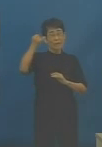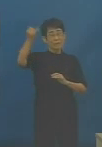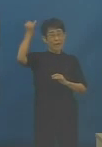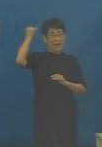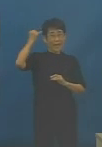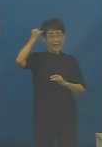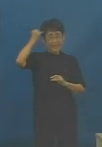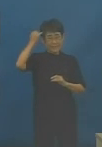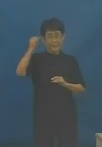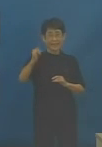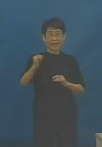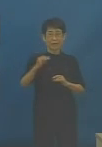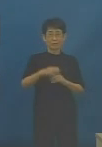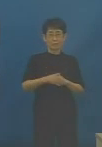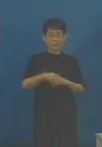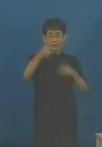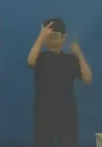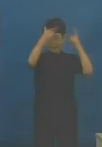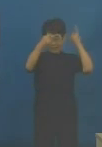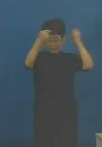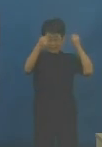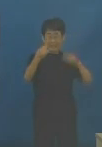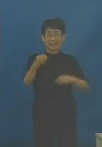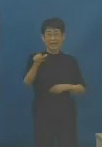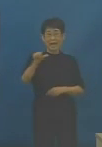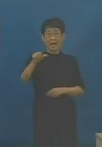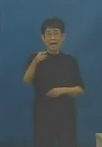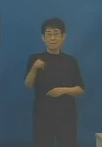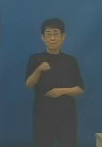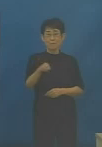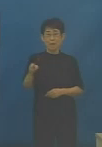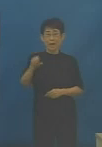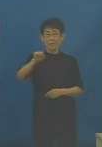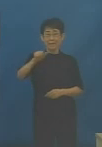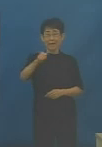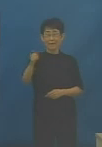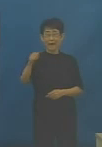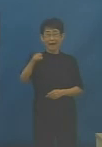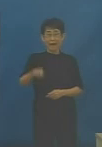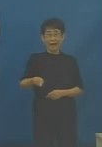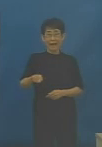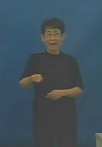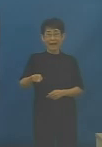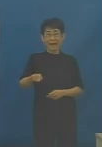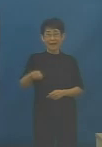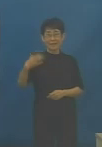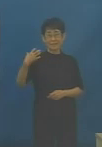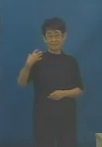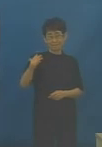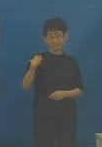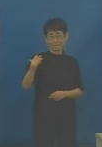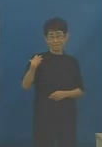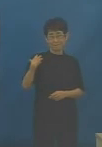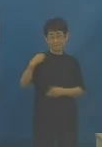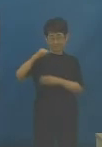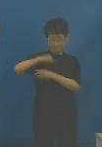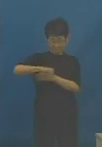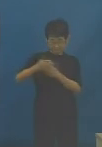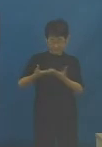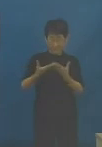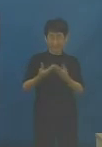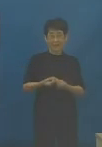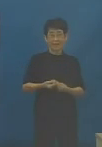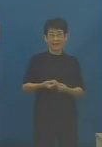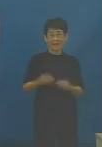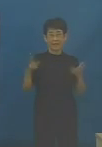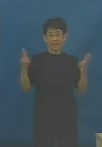カニ取り県アンバサダーにご就任いただくことといたしております。でカニ旅としてですね、鳥取県を売り込んで